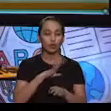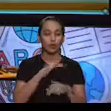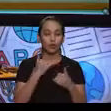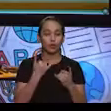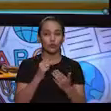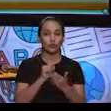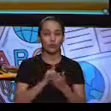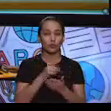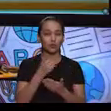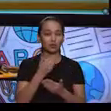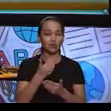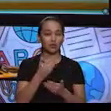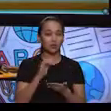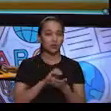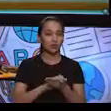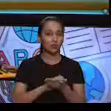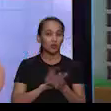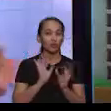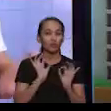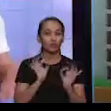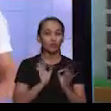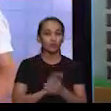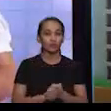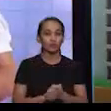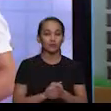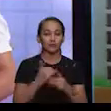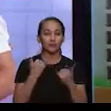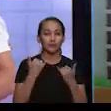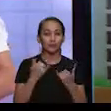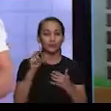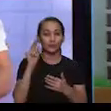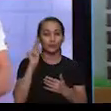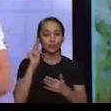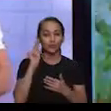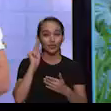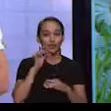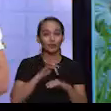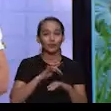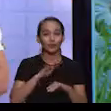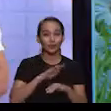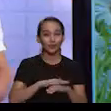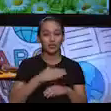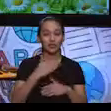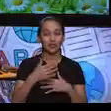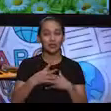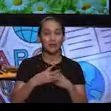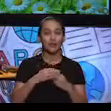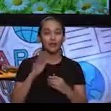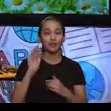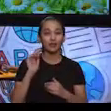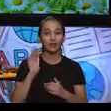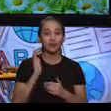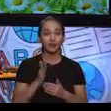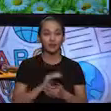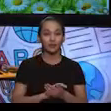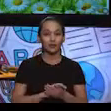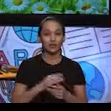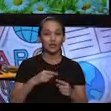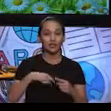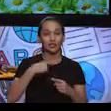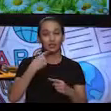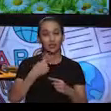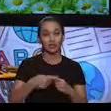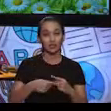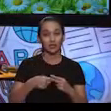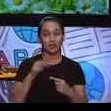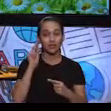uchun notanish emas. Shuning bilan bugungi darsimizga yakun yasab, sizlar bilan xayrlashamiz.